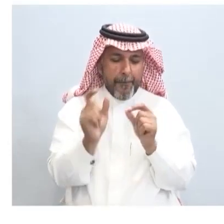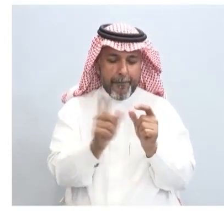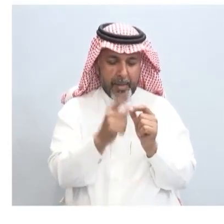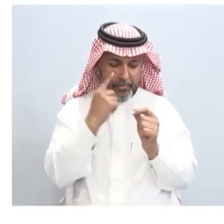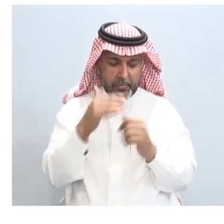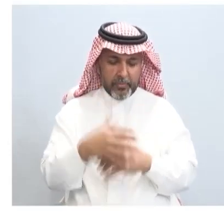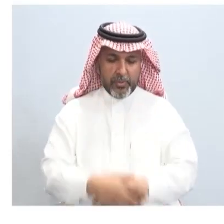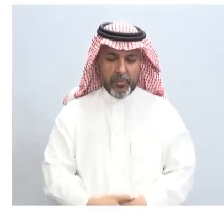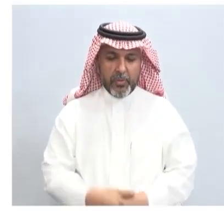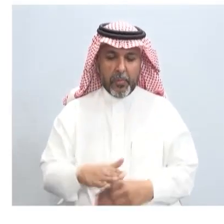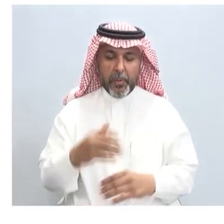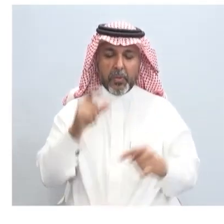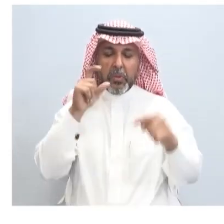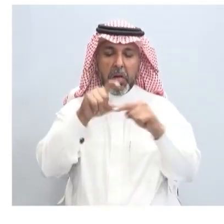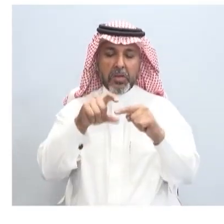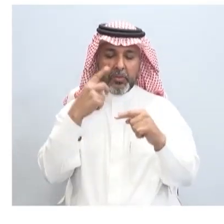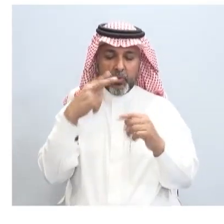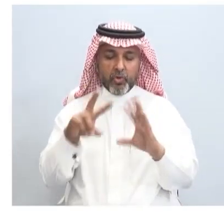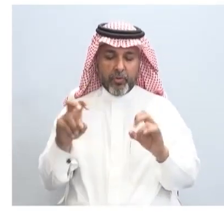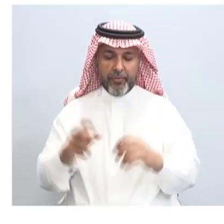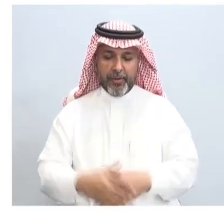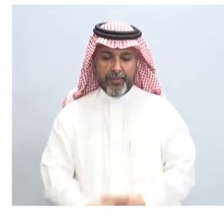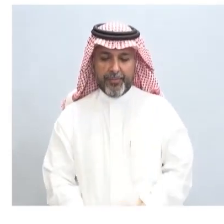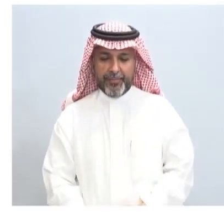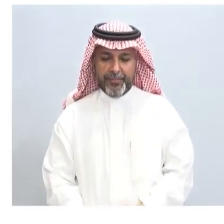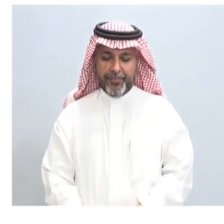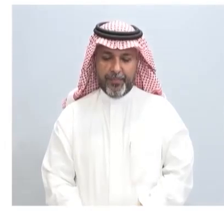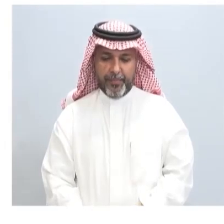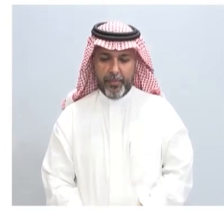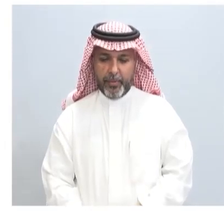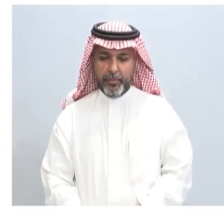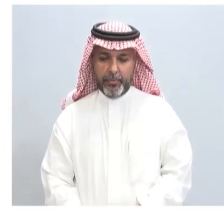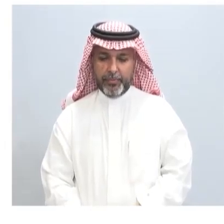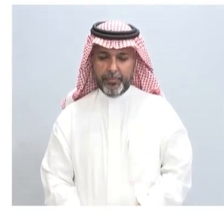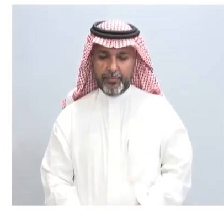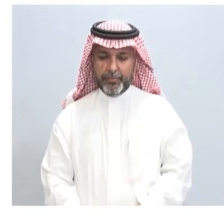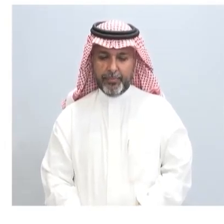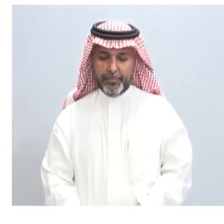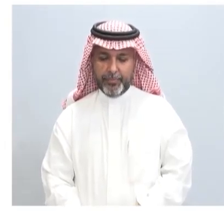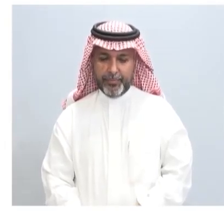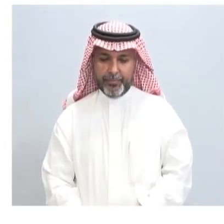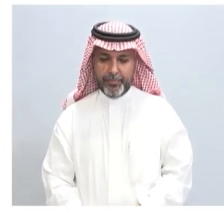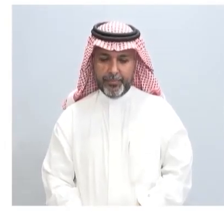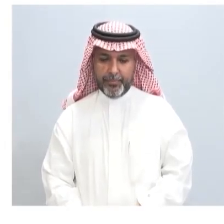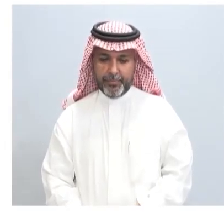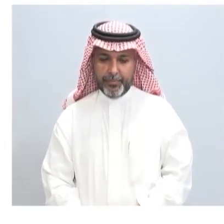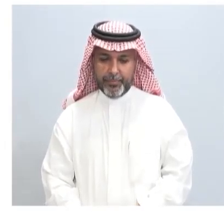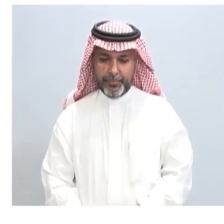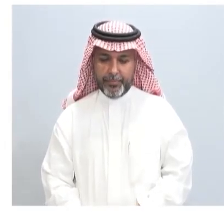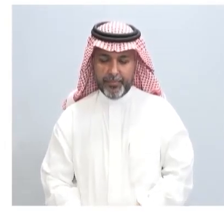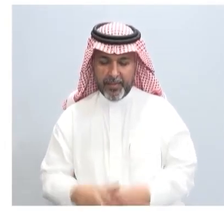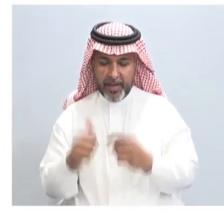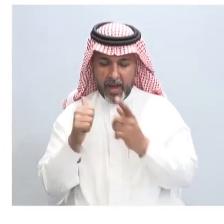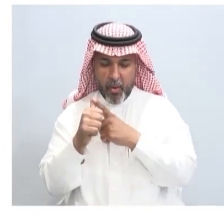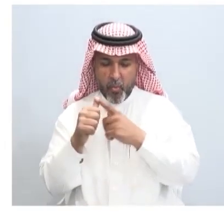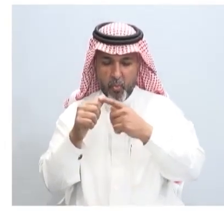وبعد ذلك اقسم اللي هو عناصر الحادثه على عدد عناصر فضاء العينه دائما الاحتمال يكون عباره عن عناصر